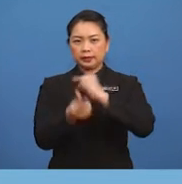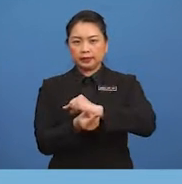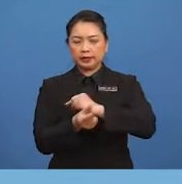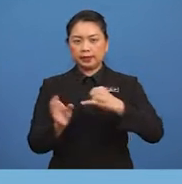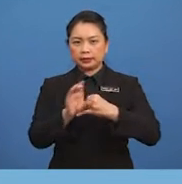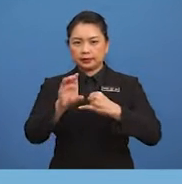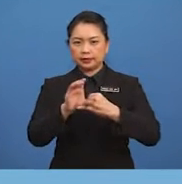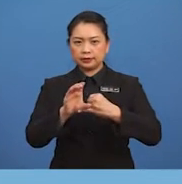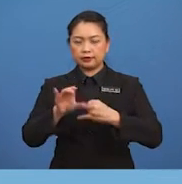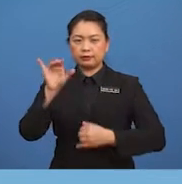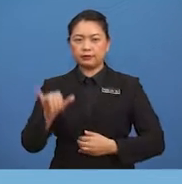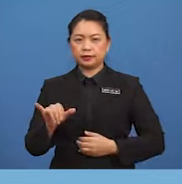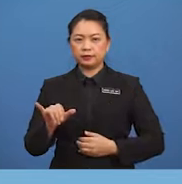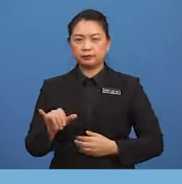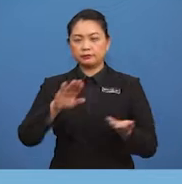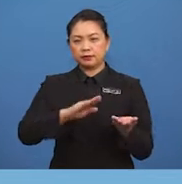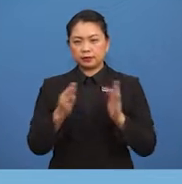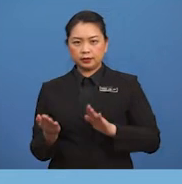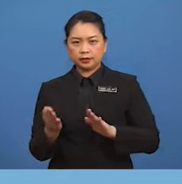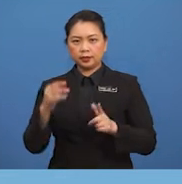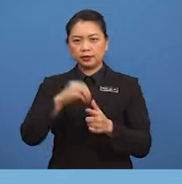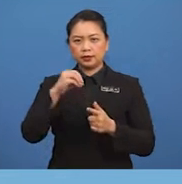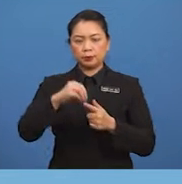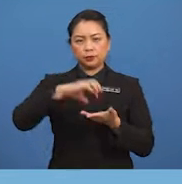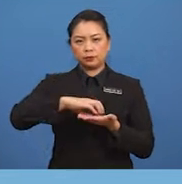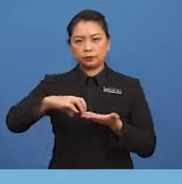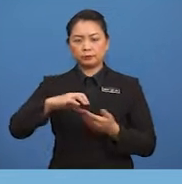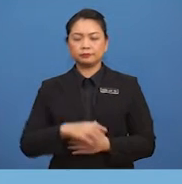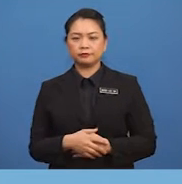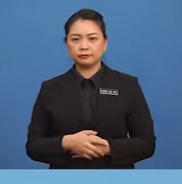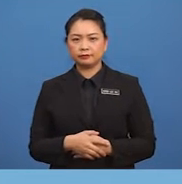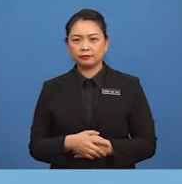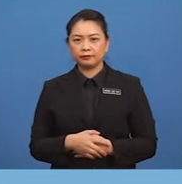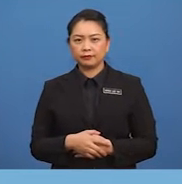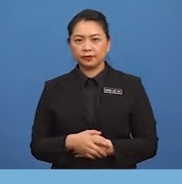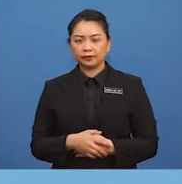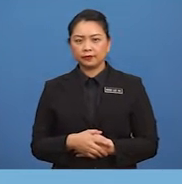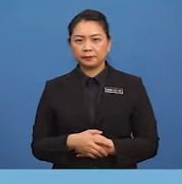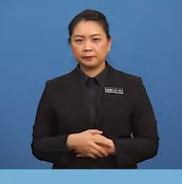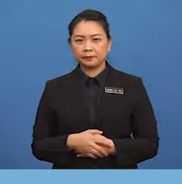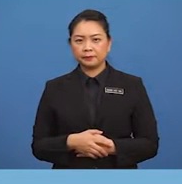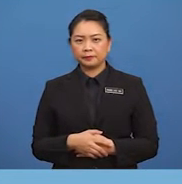baharu menggantikan sel-sel yang mati atau rosak.